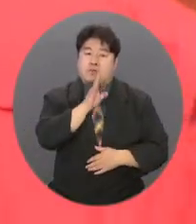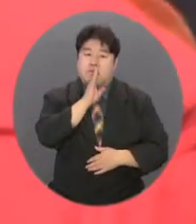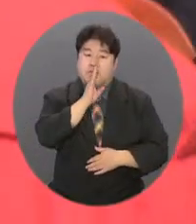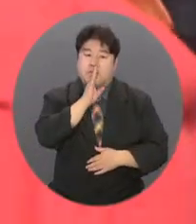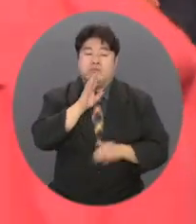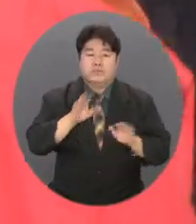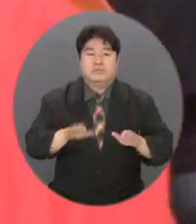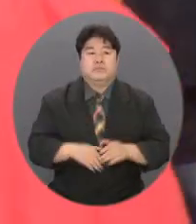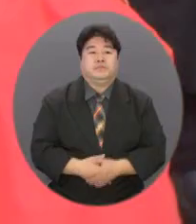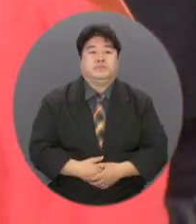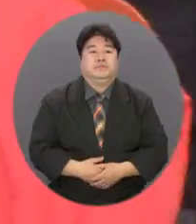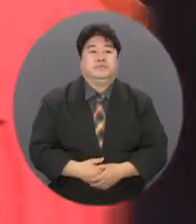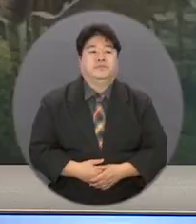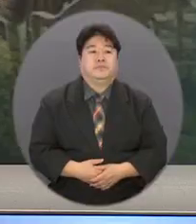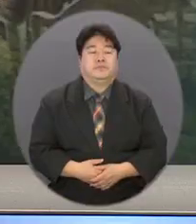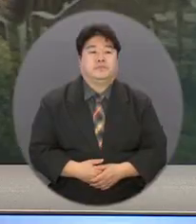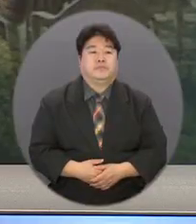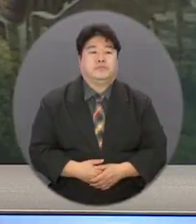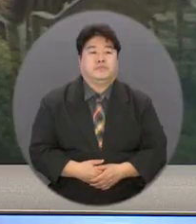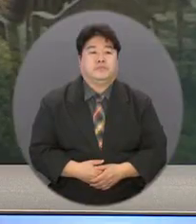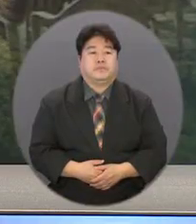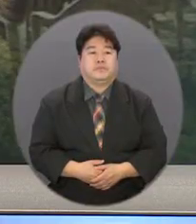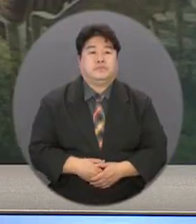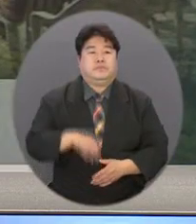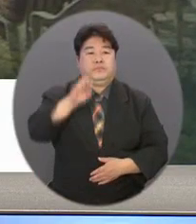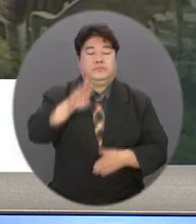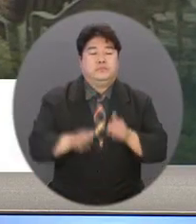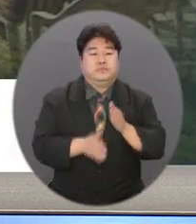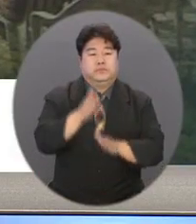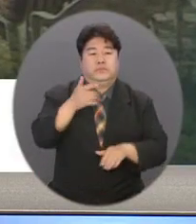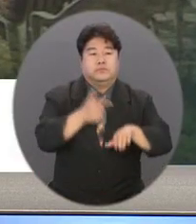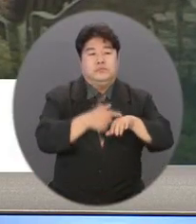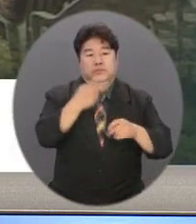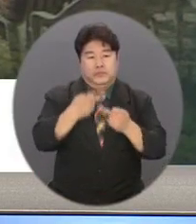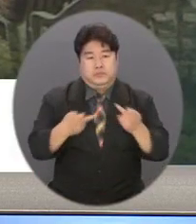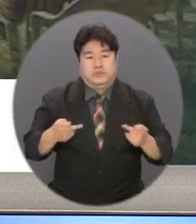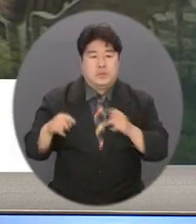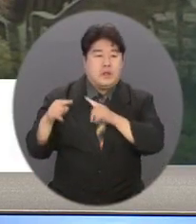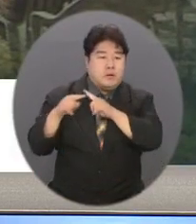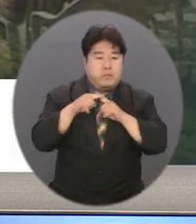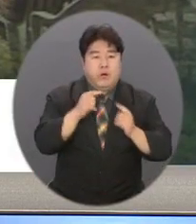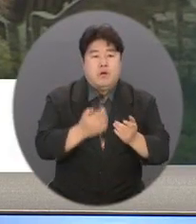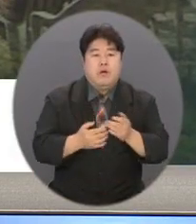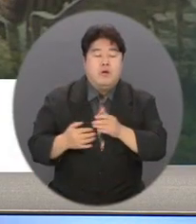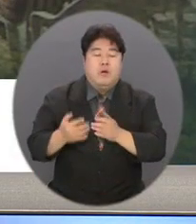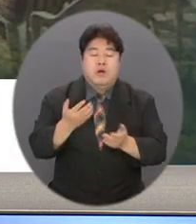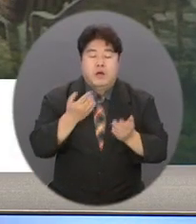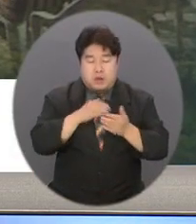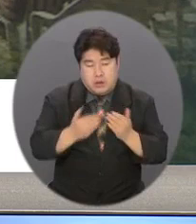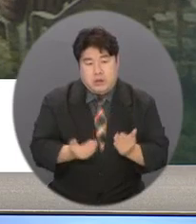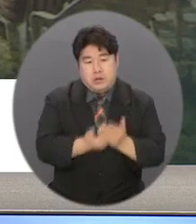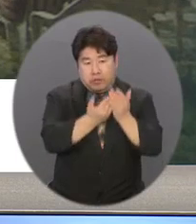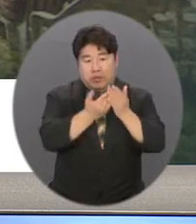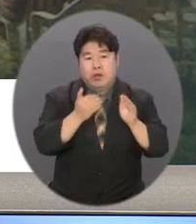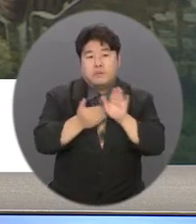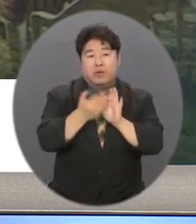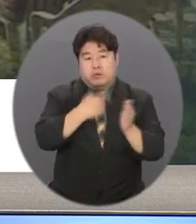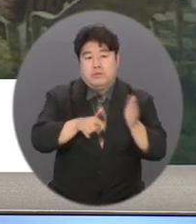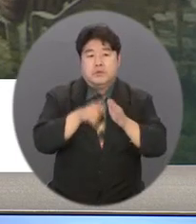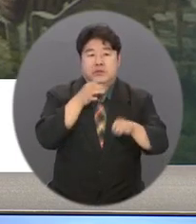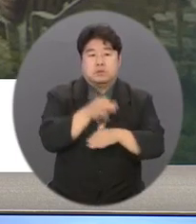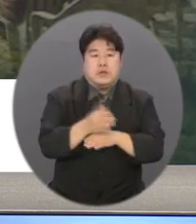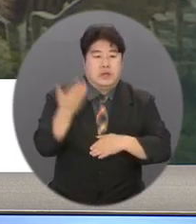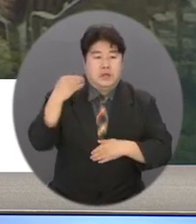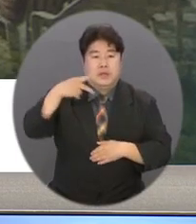뉴스 조윤성 입니다 광주시가 무등산의 난개발을 막기 위 해 사들인 예 친형 파크 호텔 부지